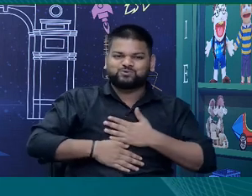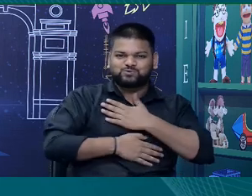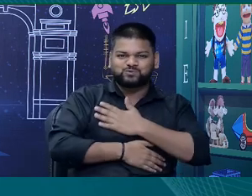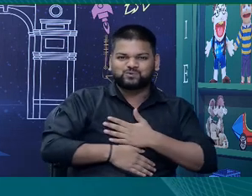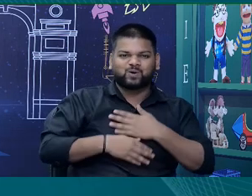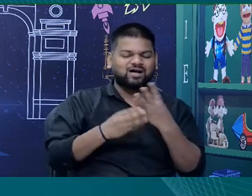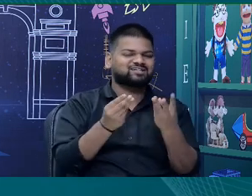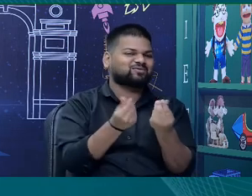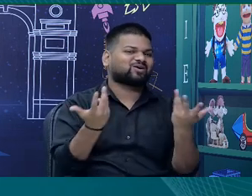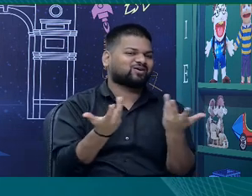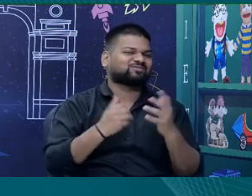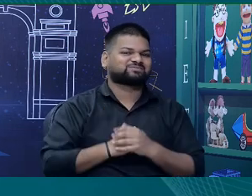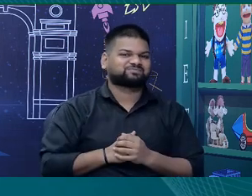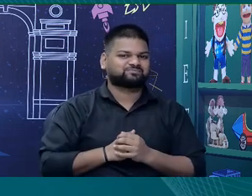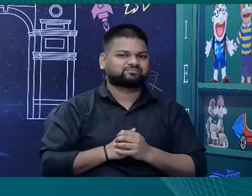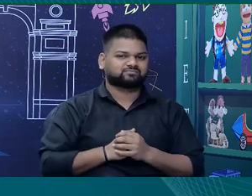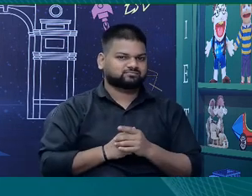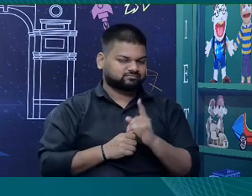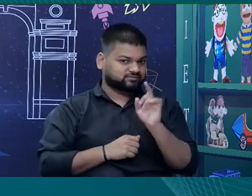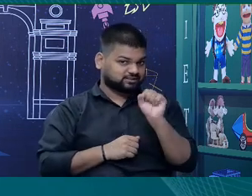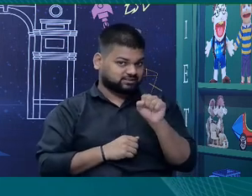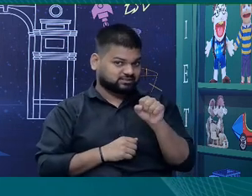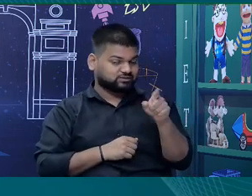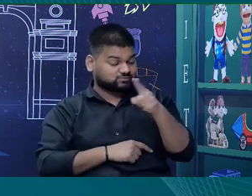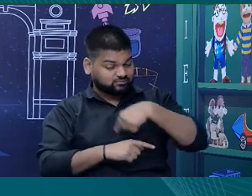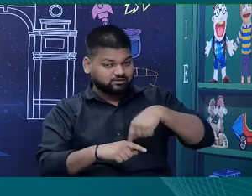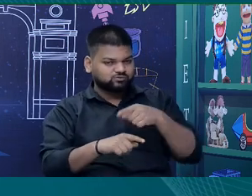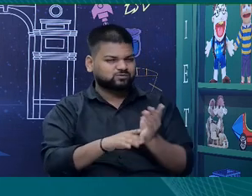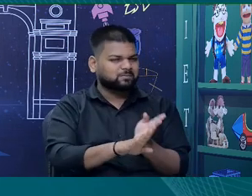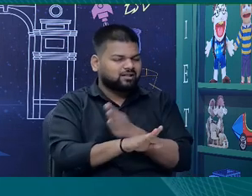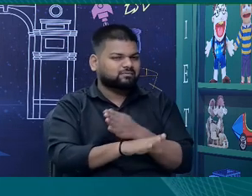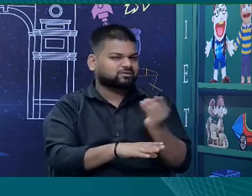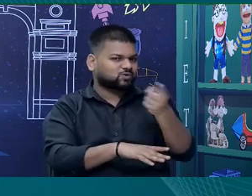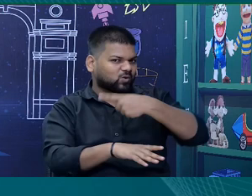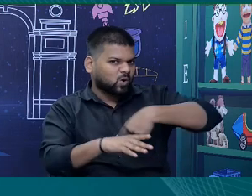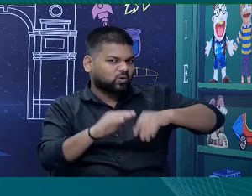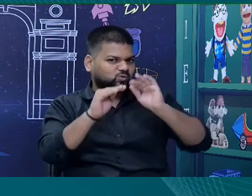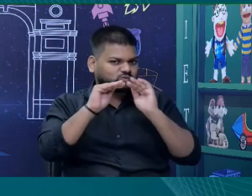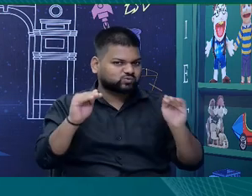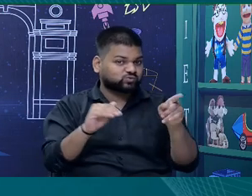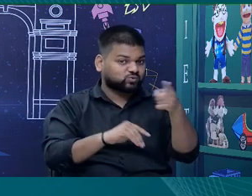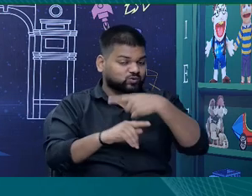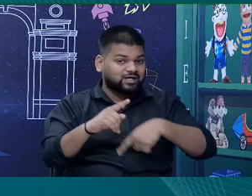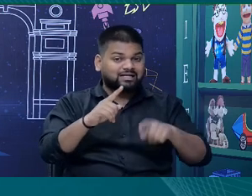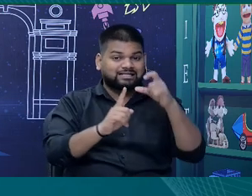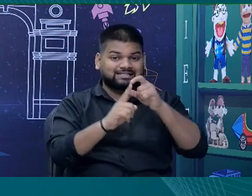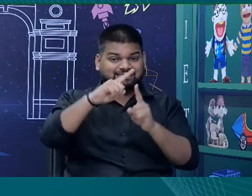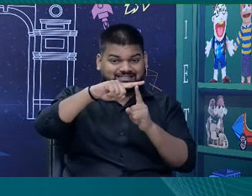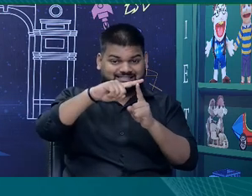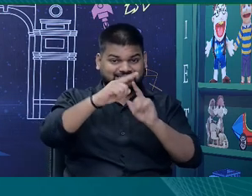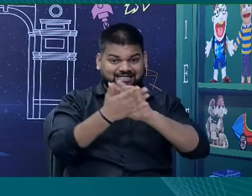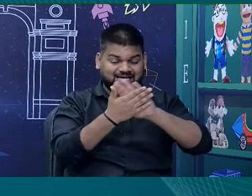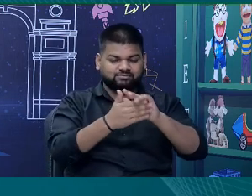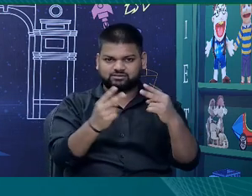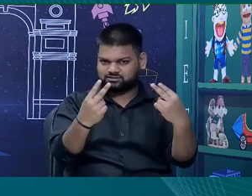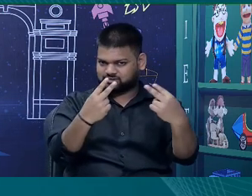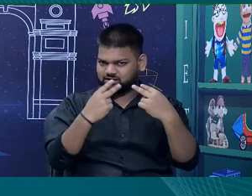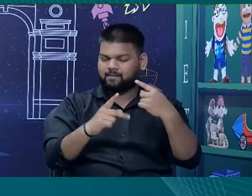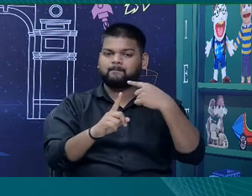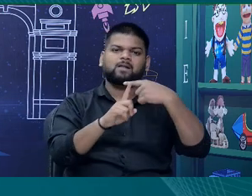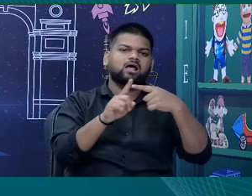और उससे पहले मैं एक बार अपने दर्शकों को कहना चाहूंगा की अगर आप हमें डीटीएस पर देख रहे हैं तो साथ ही साथ आप हमें